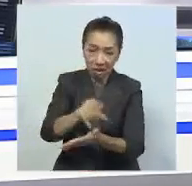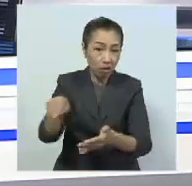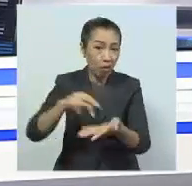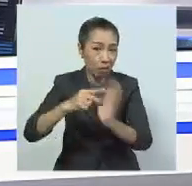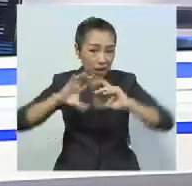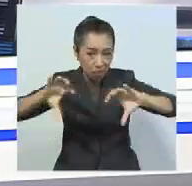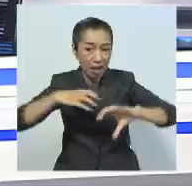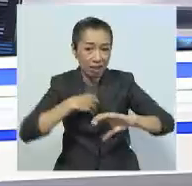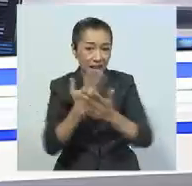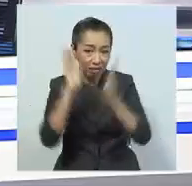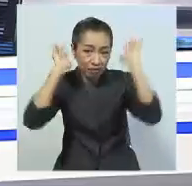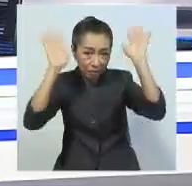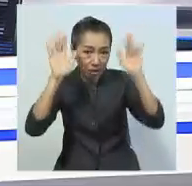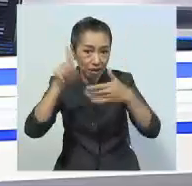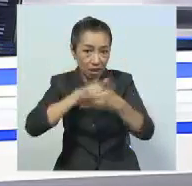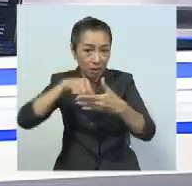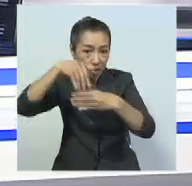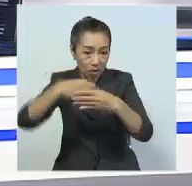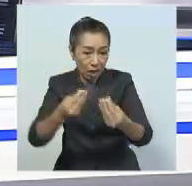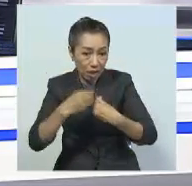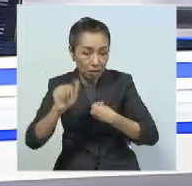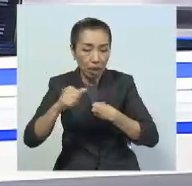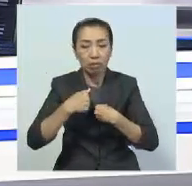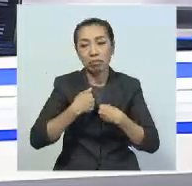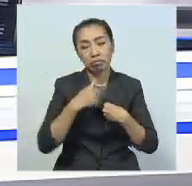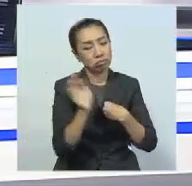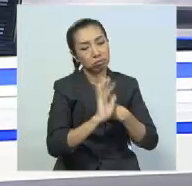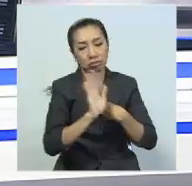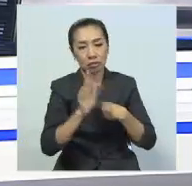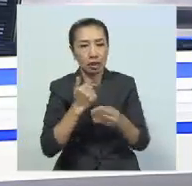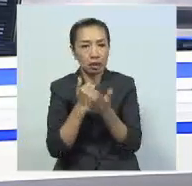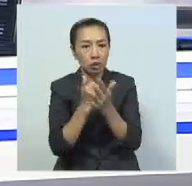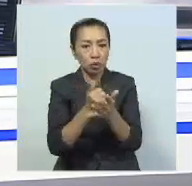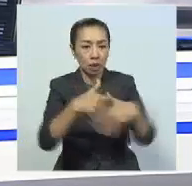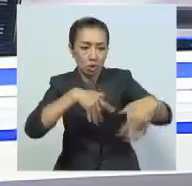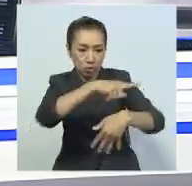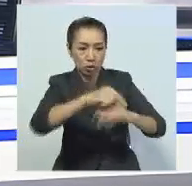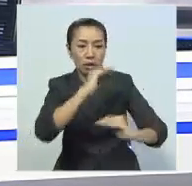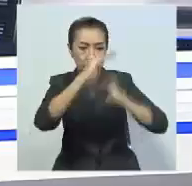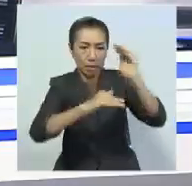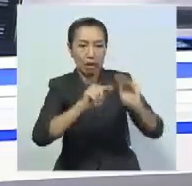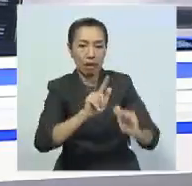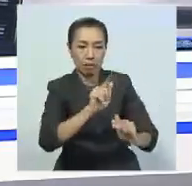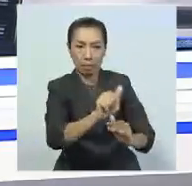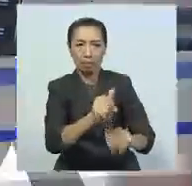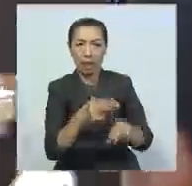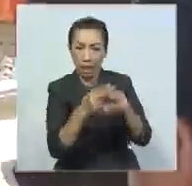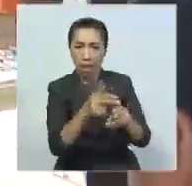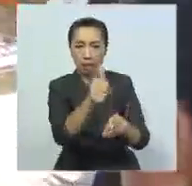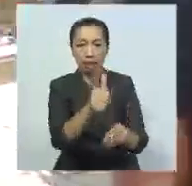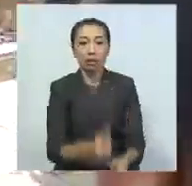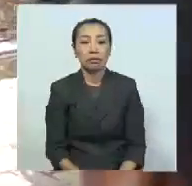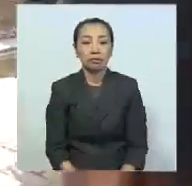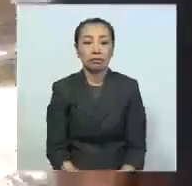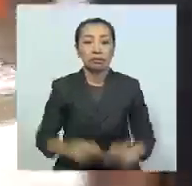าเสียงหรือเปล่าก็มีการยืนยันแล้วก็เน้นย้ำอีกว่าไม่ใช่การหาเสียงแต่เป็นการพัฒนาจากพื้นที่จริงๆนั่นเองค ่ ะ ใช่ค่ะประเด็นนี้นะคะ